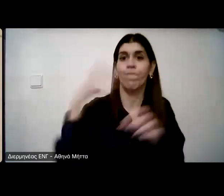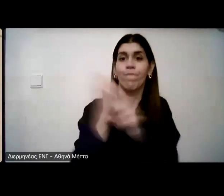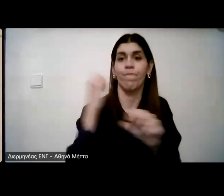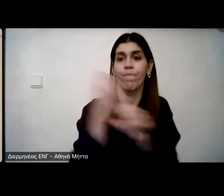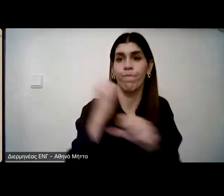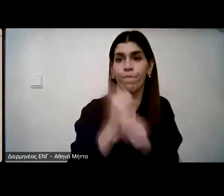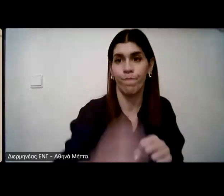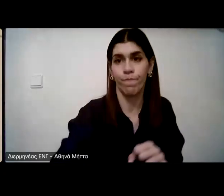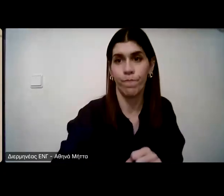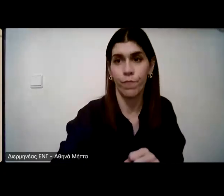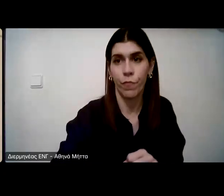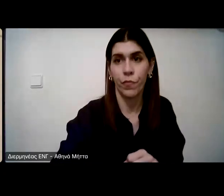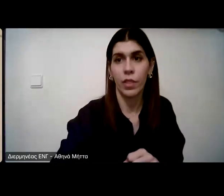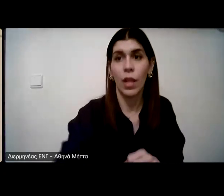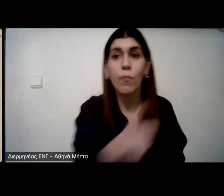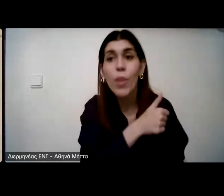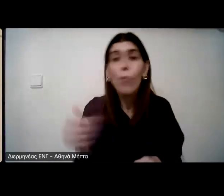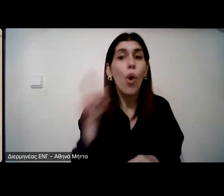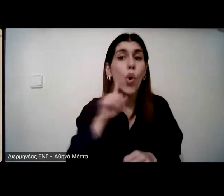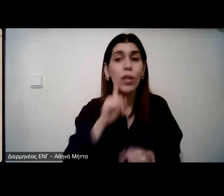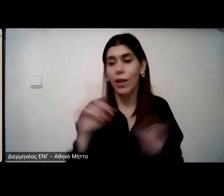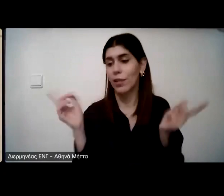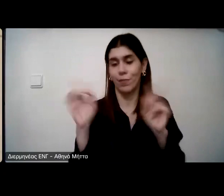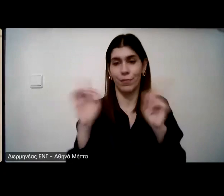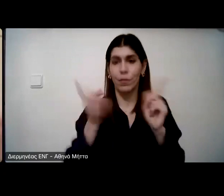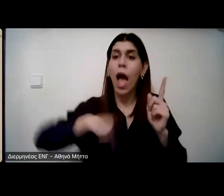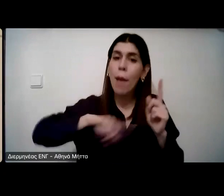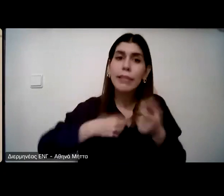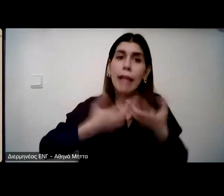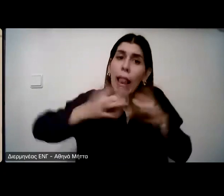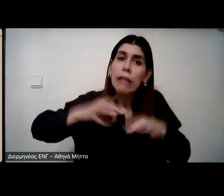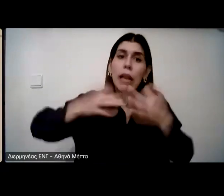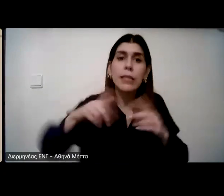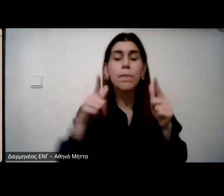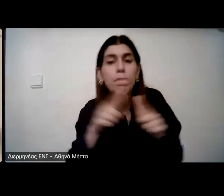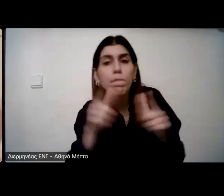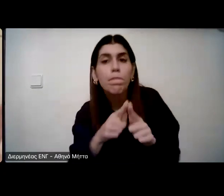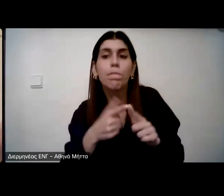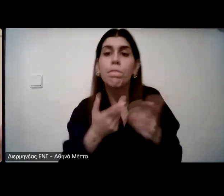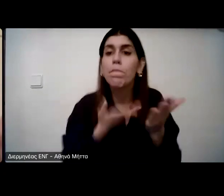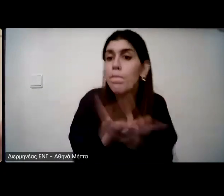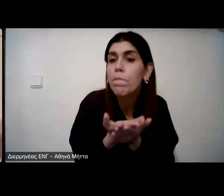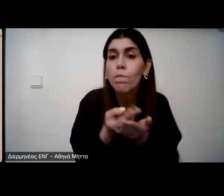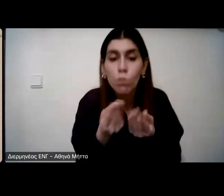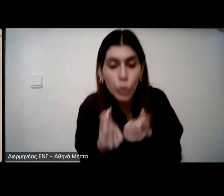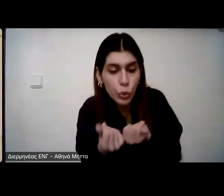που προκρίνουμε, και το επαναλαμβάνω, οι λύσεις που επιλέγουμε, που δοκιμάζουμε, που αφού δεν έχουμε καμιά σίγουρη, σίγουρα συμφωνώ μαζί σας, ότι